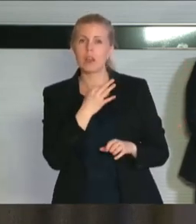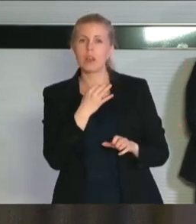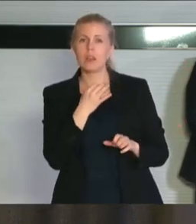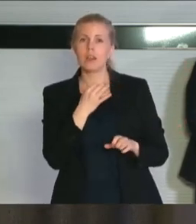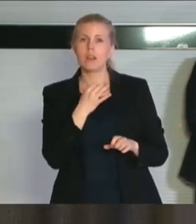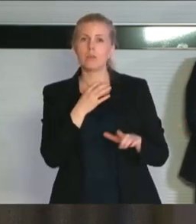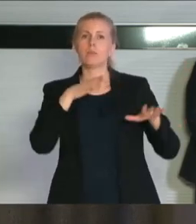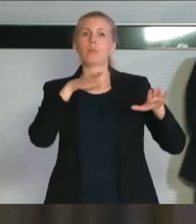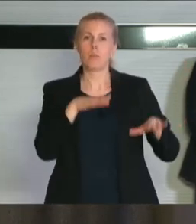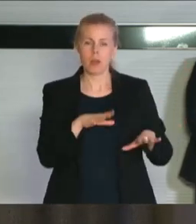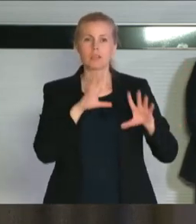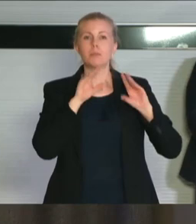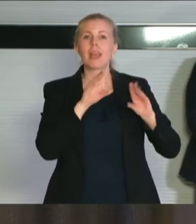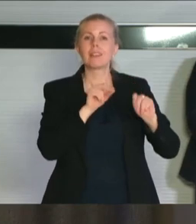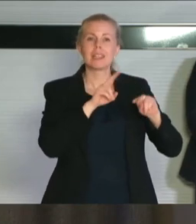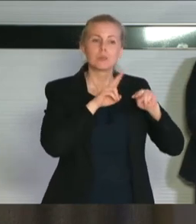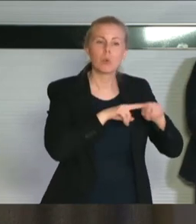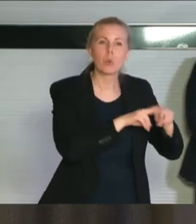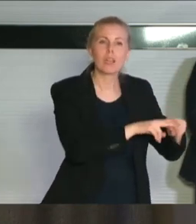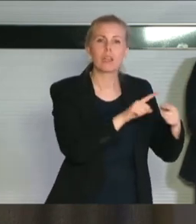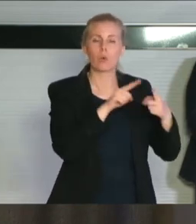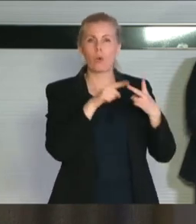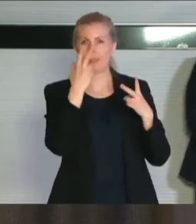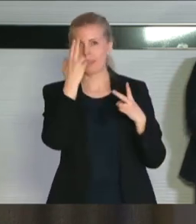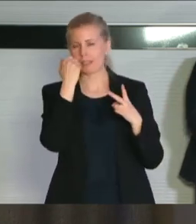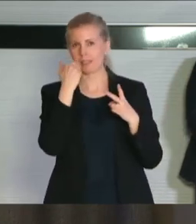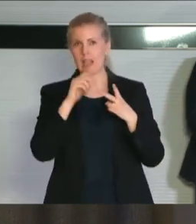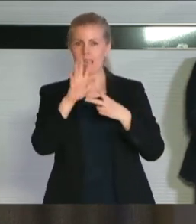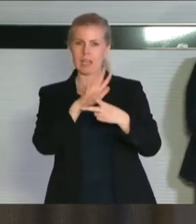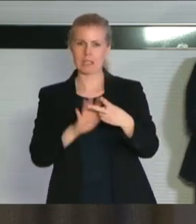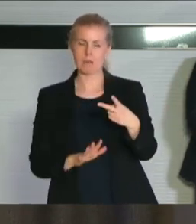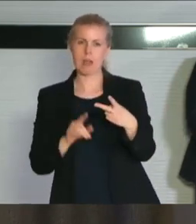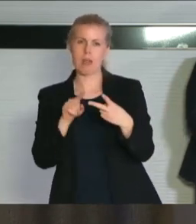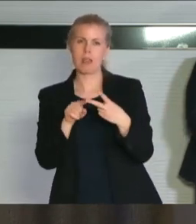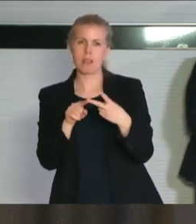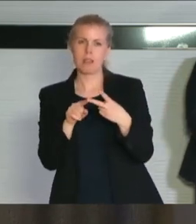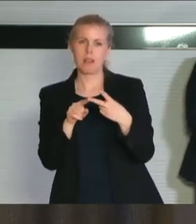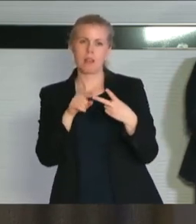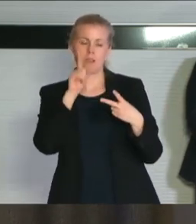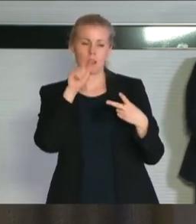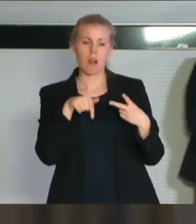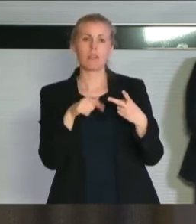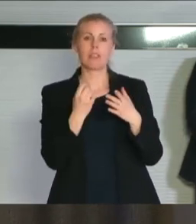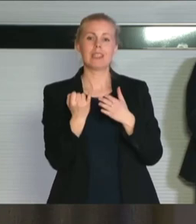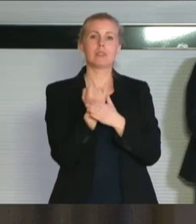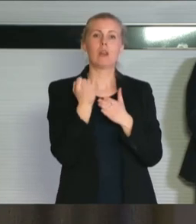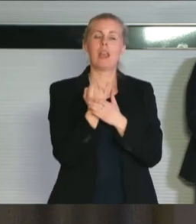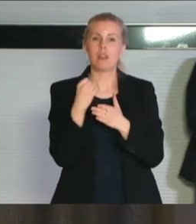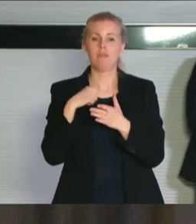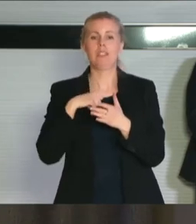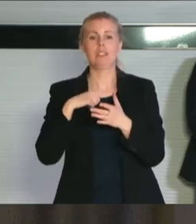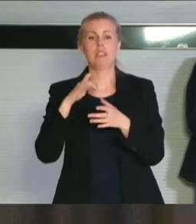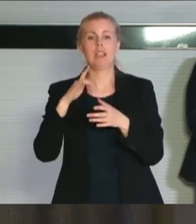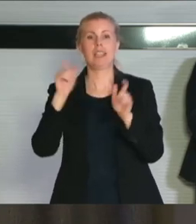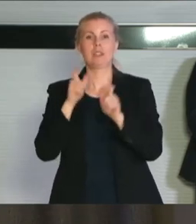bedre sporing og testingsregime, sånn at vi i større grad kan isolere de som er en risiko for å smitte